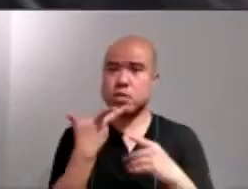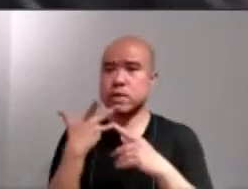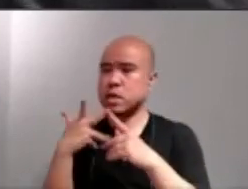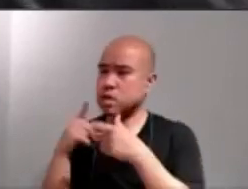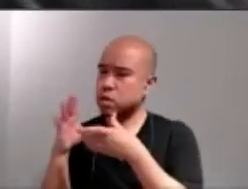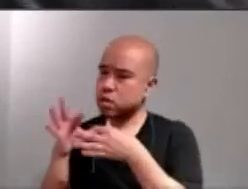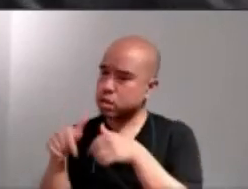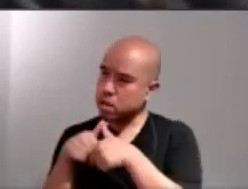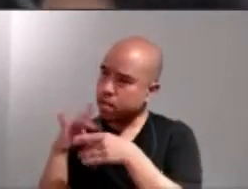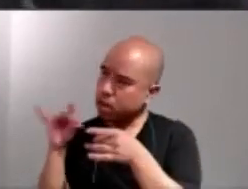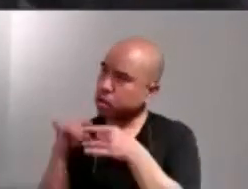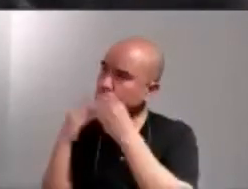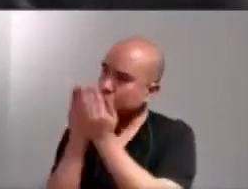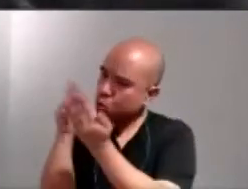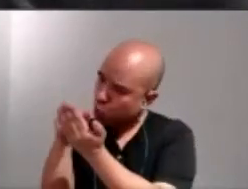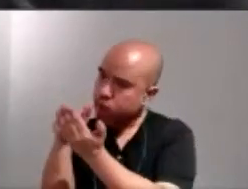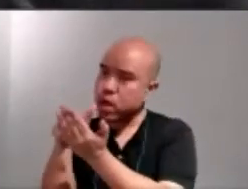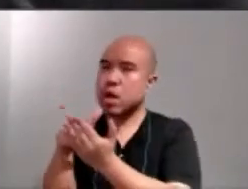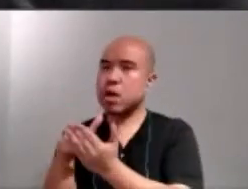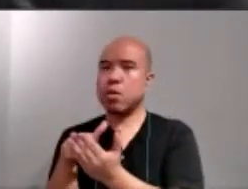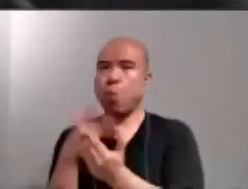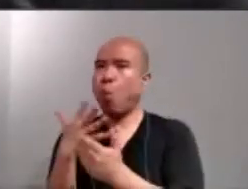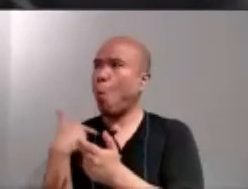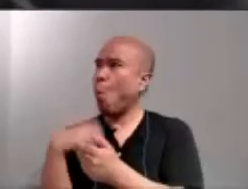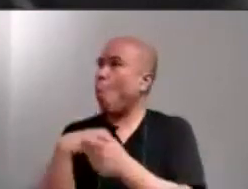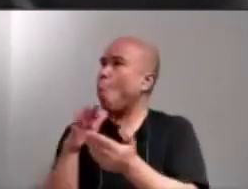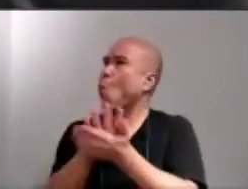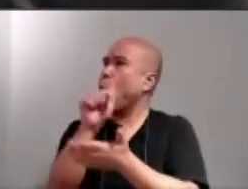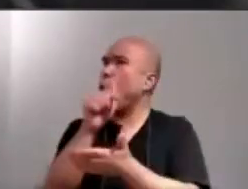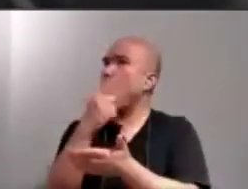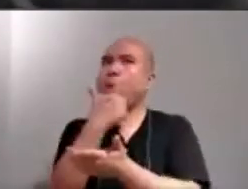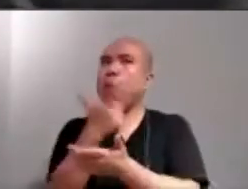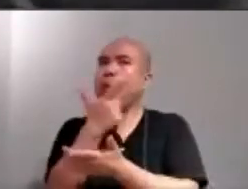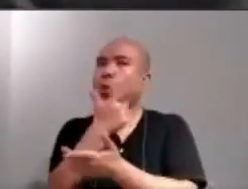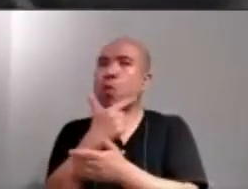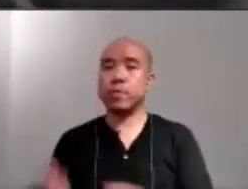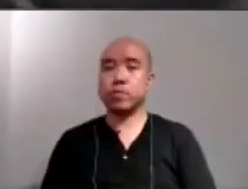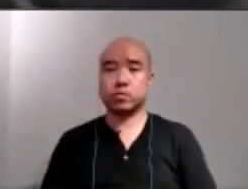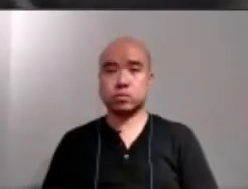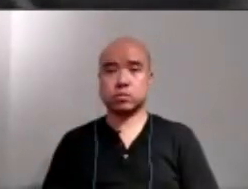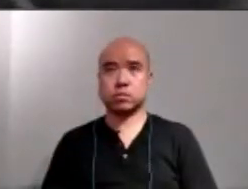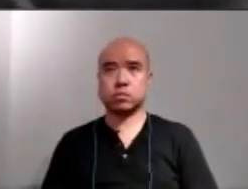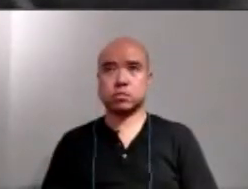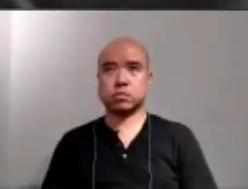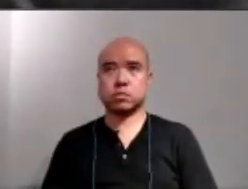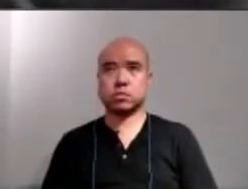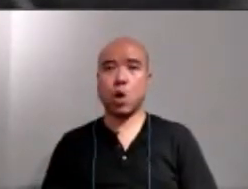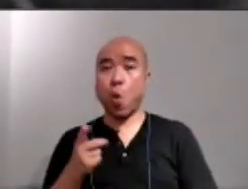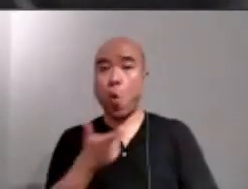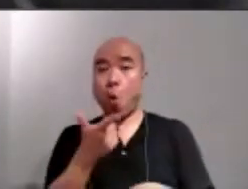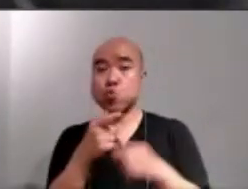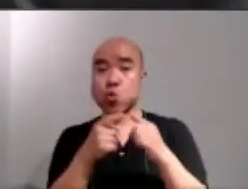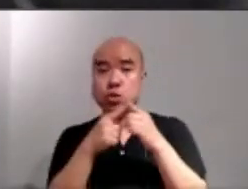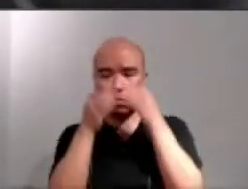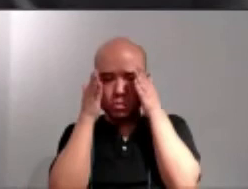嘅讀物啊，都係我嚟緊十年應該會興起咯。 Meditation 咧，我相信即係越嚟多人 meditate 啦，我自己